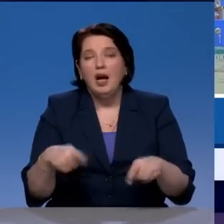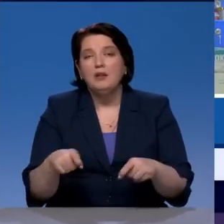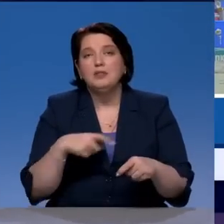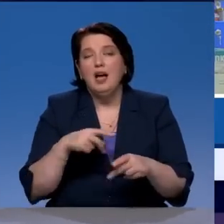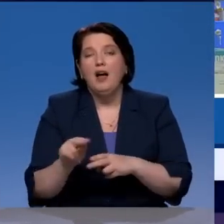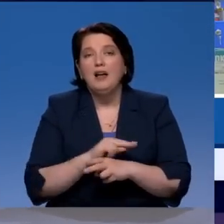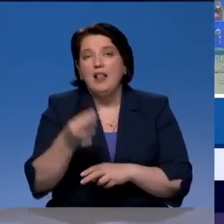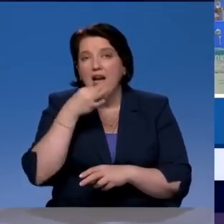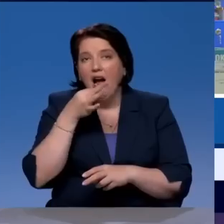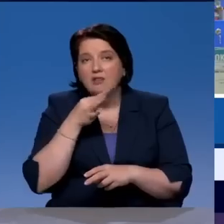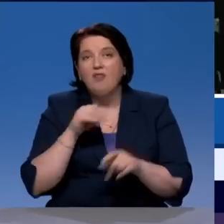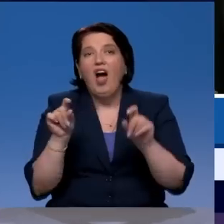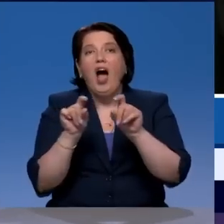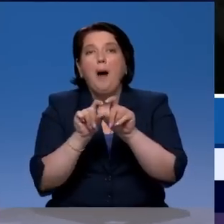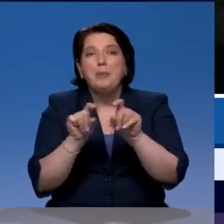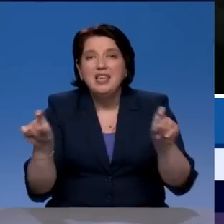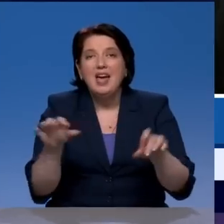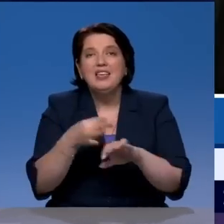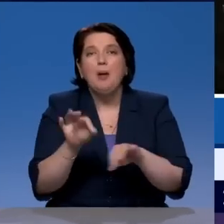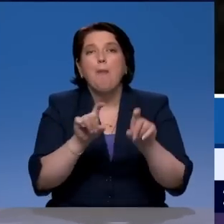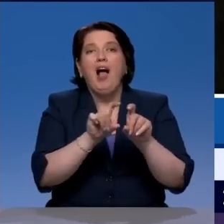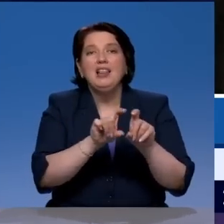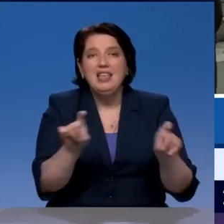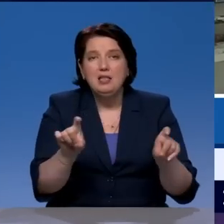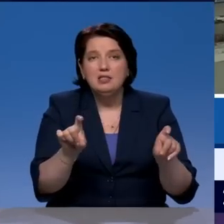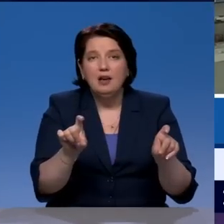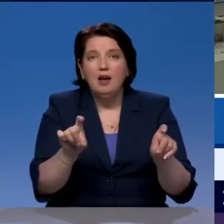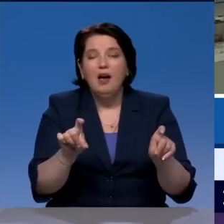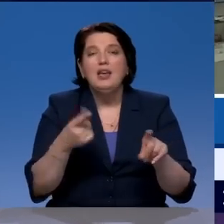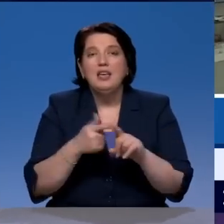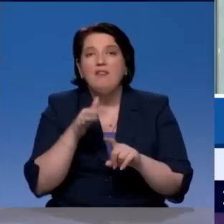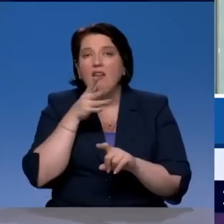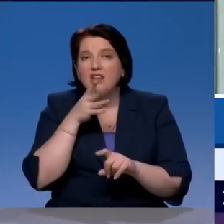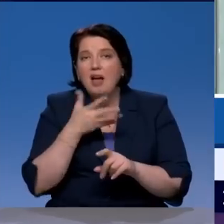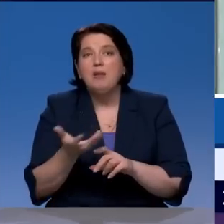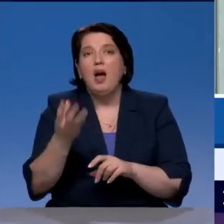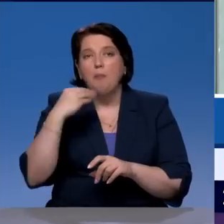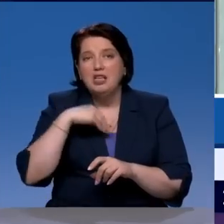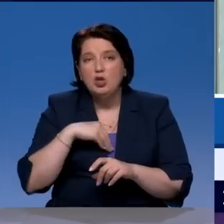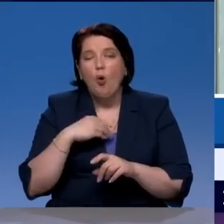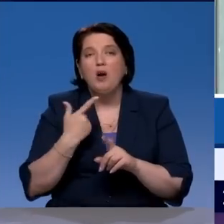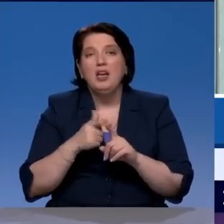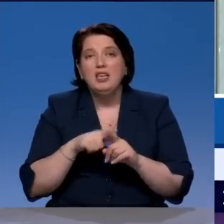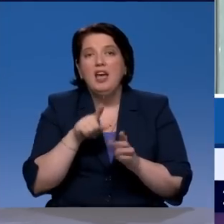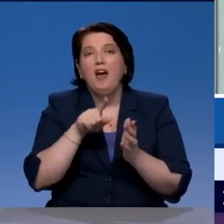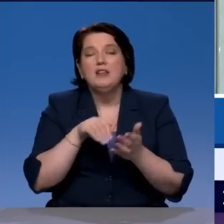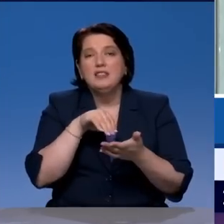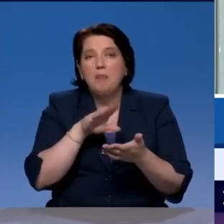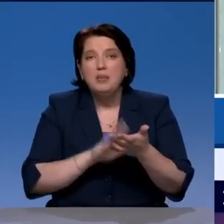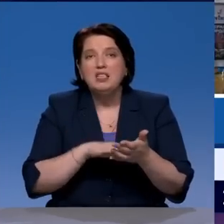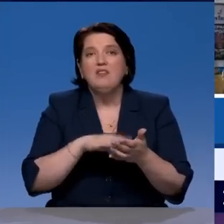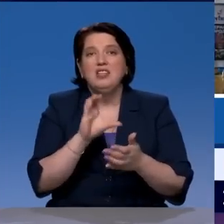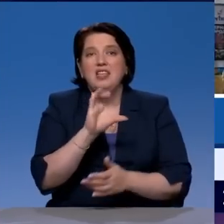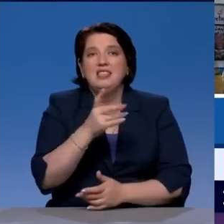и больницы, в данном случае непосредственно в момент приема препаратов вводить их серии, номера и так далее и